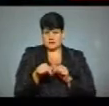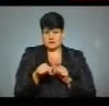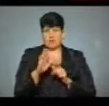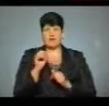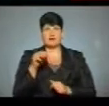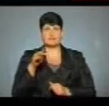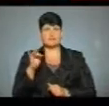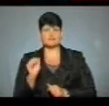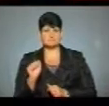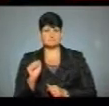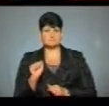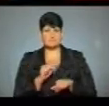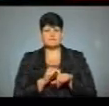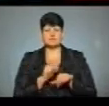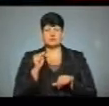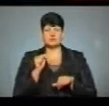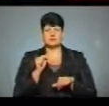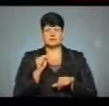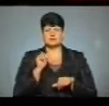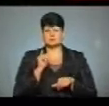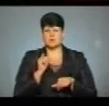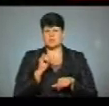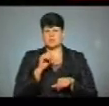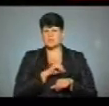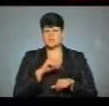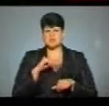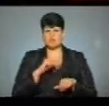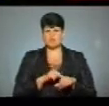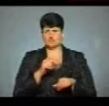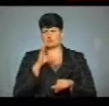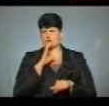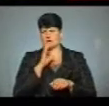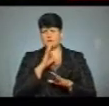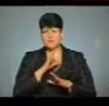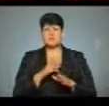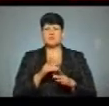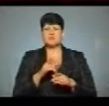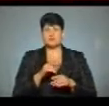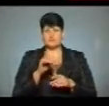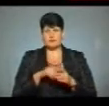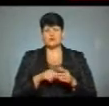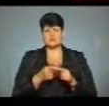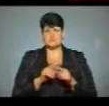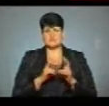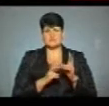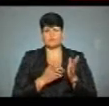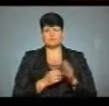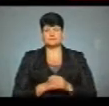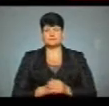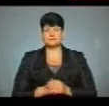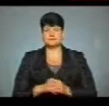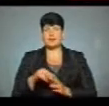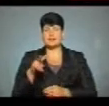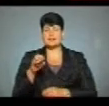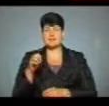ватри, відчули погане самопочуття. Ми впевнені, що це від цього заводу. Лемки із